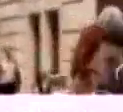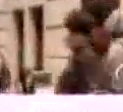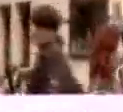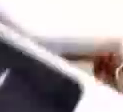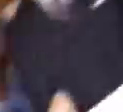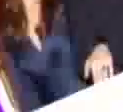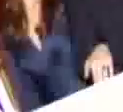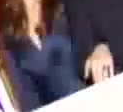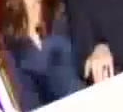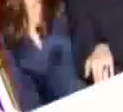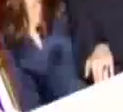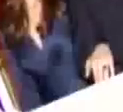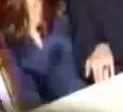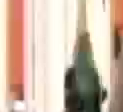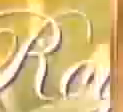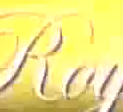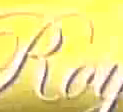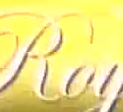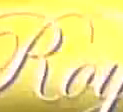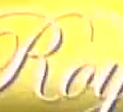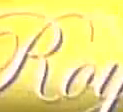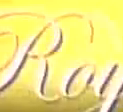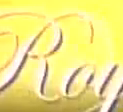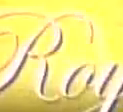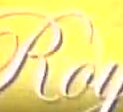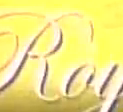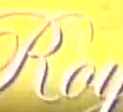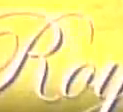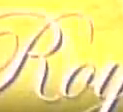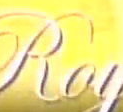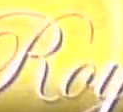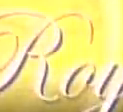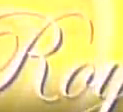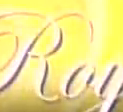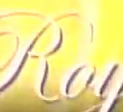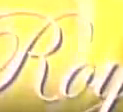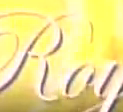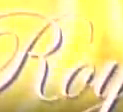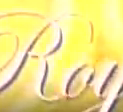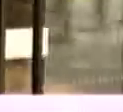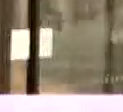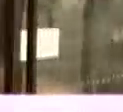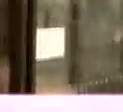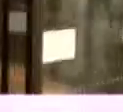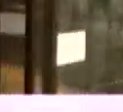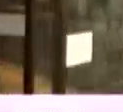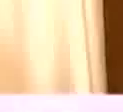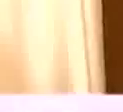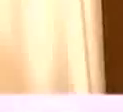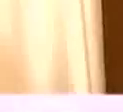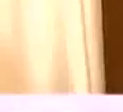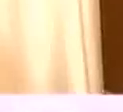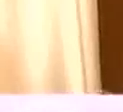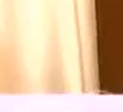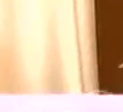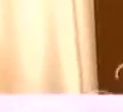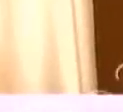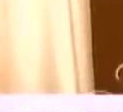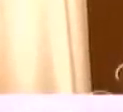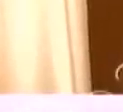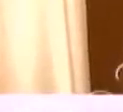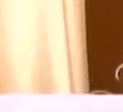cute. 世纪婚礼全球聚焦，皇室注入心血，日不落帝国荣景再现。 They look very much in love, but I want